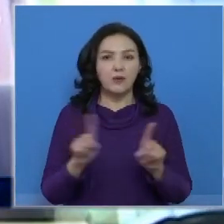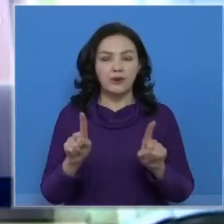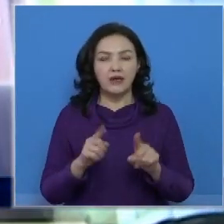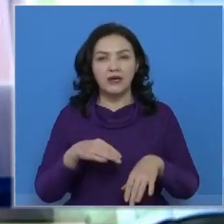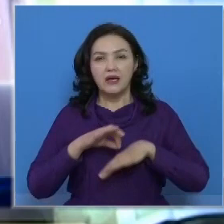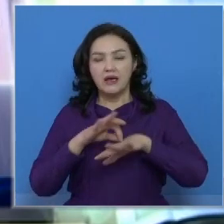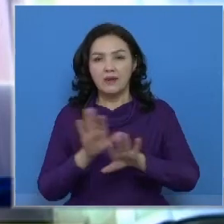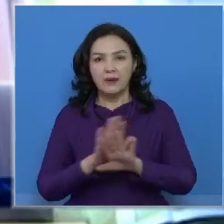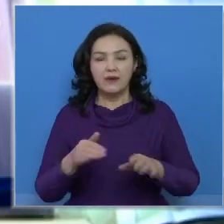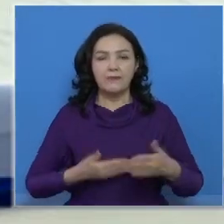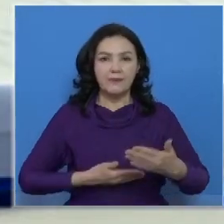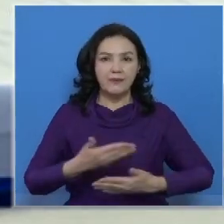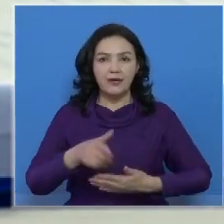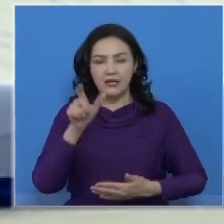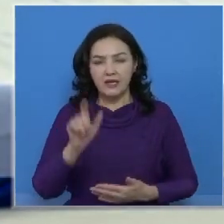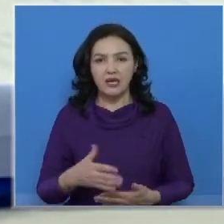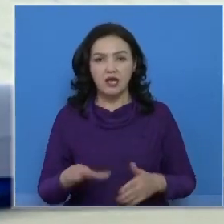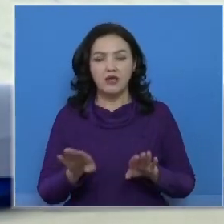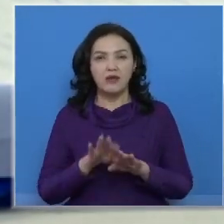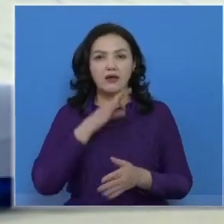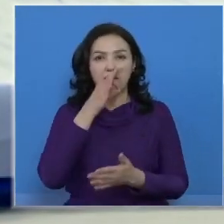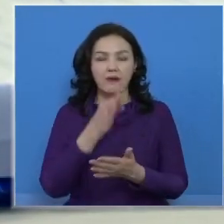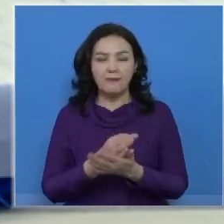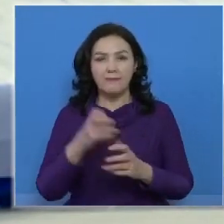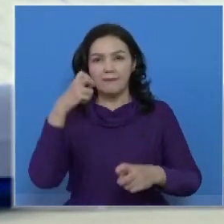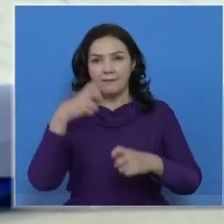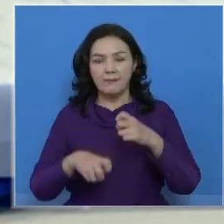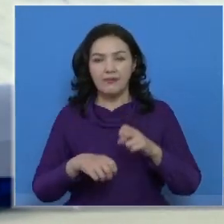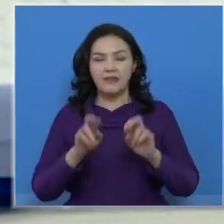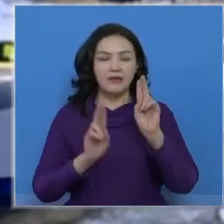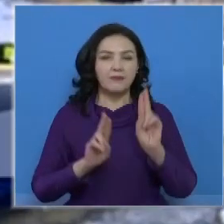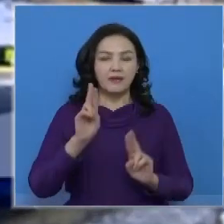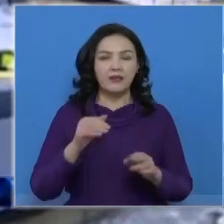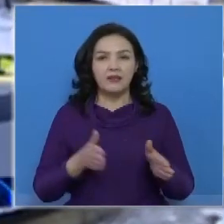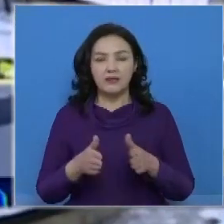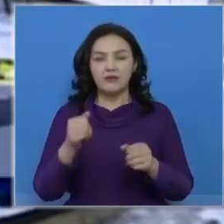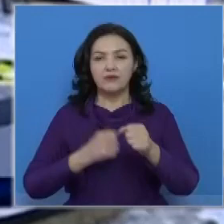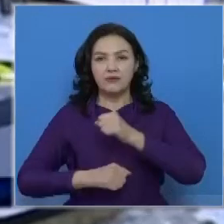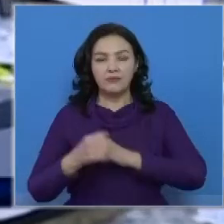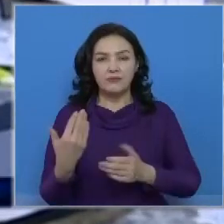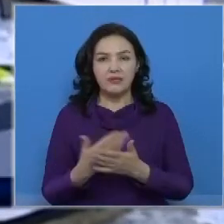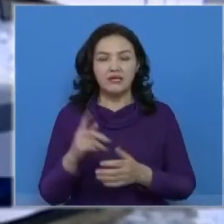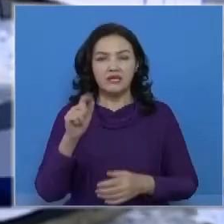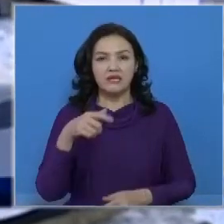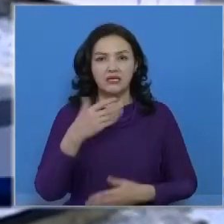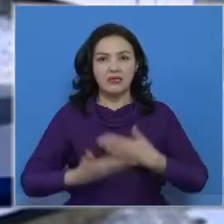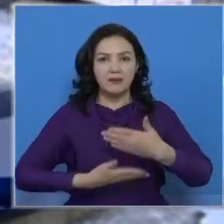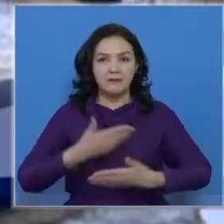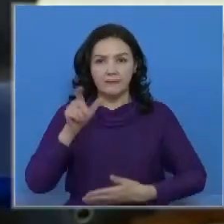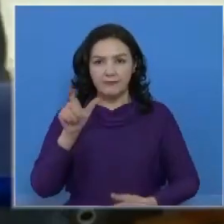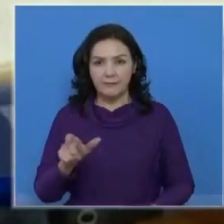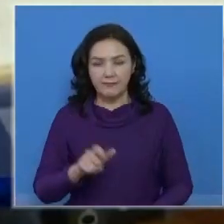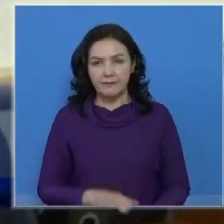не пропустил пешехода. Кроме того, к административной ответственности за нарушение правил дорожного движения привлечено более 100 пешеходов.